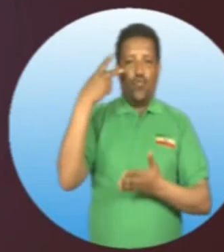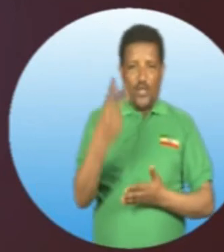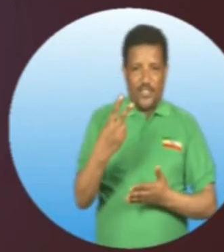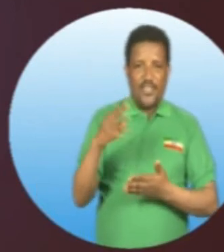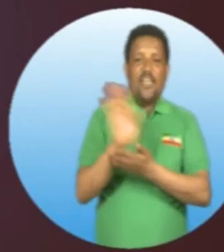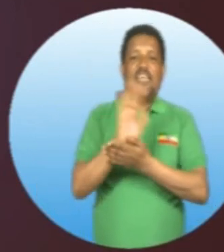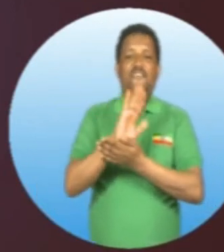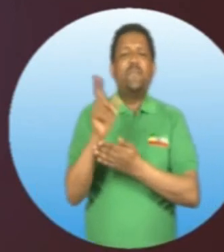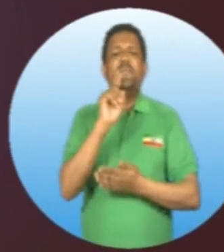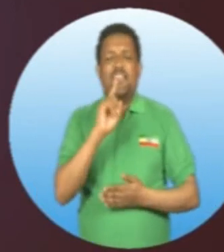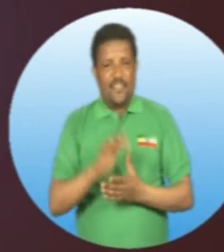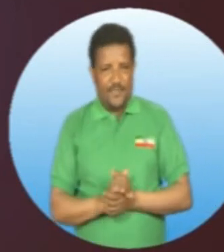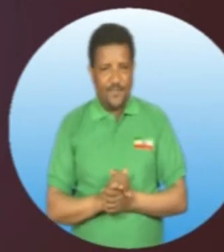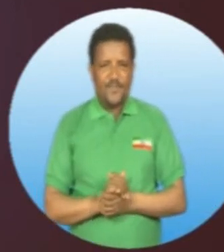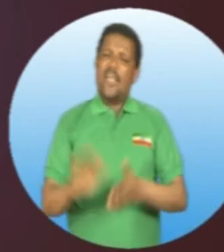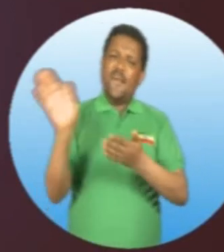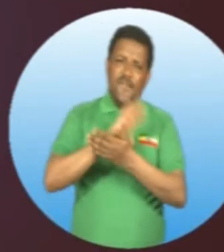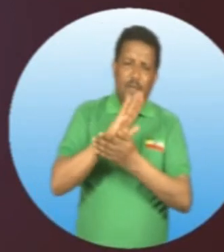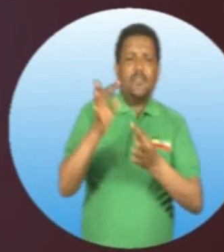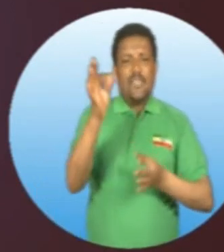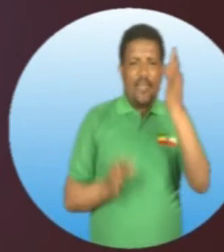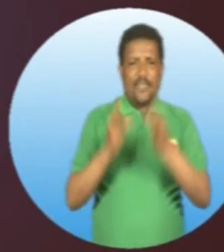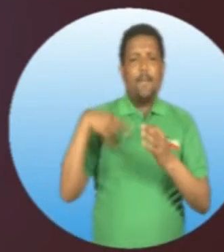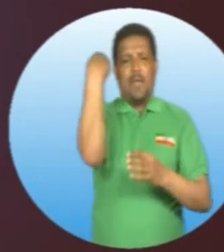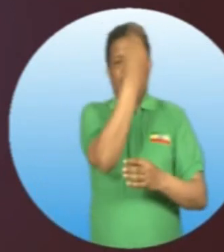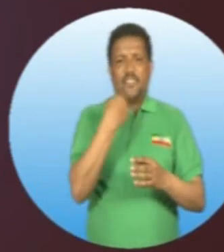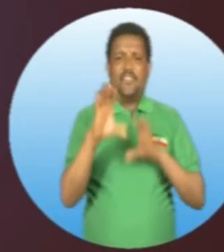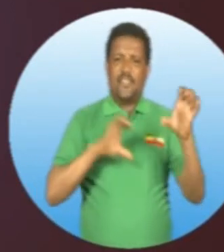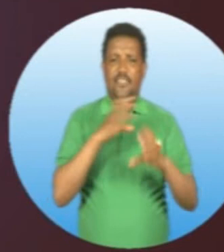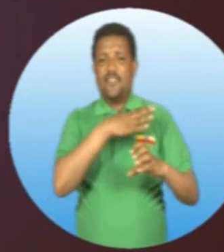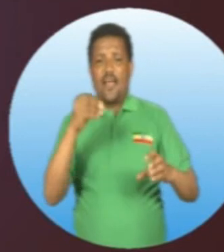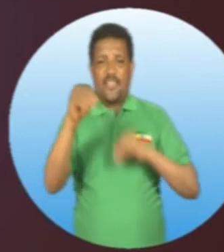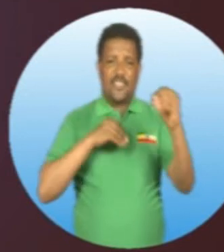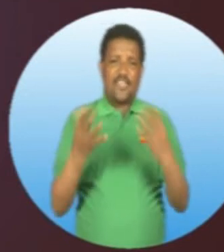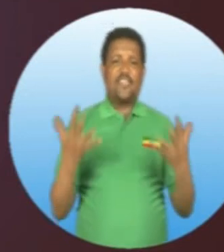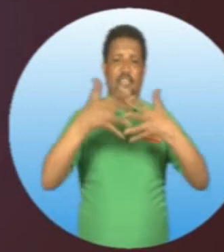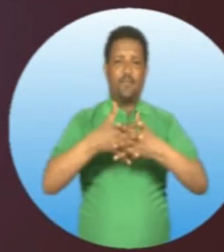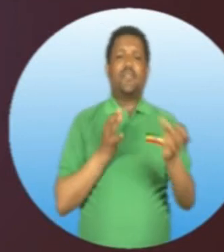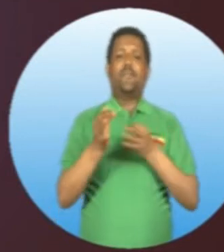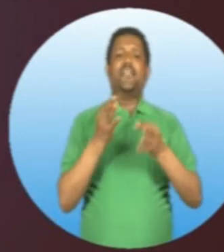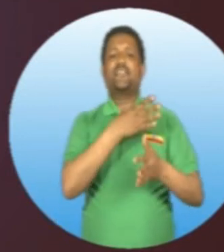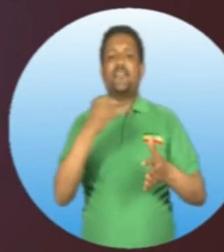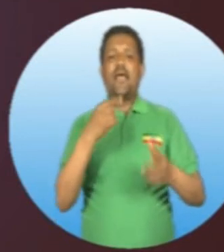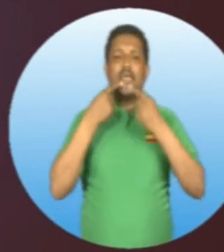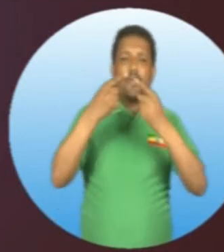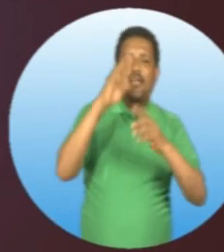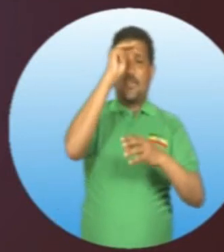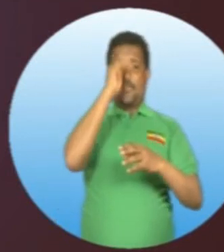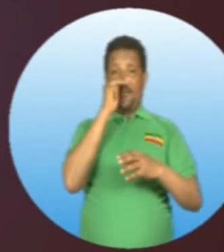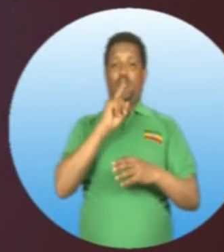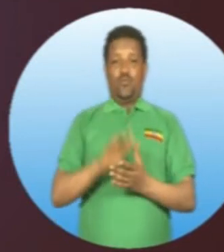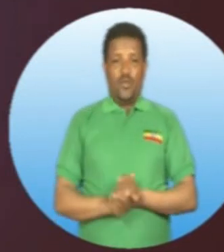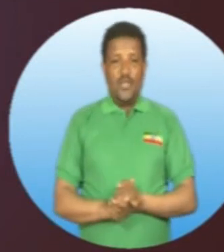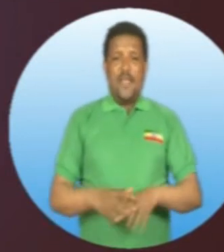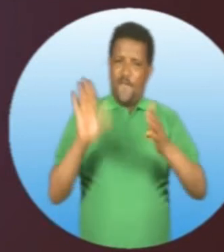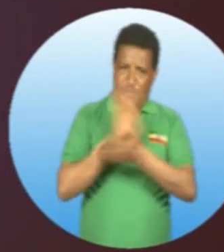ጽሑፍ 2 የፊልም ምንነት። ፊልም ታሪክን በመስል ወይም ድርጊትና እንቅስቃሴ ቅንብር የመግለጽና የመንገር ጥበብ